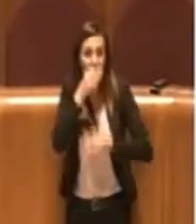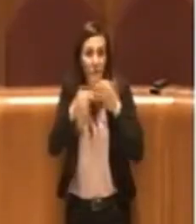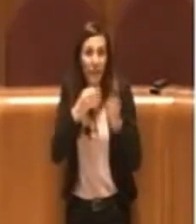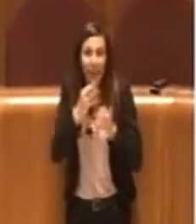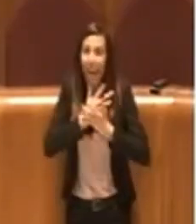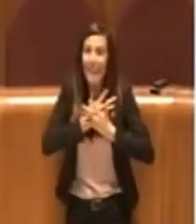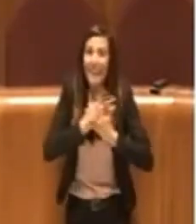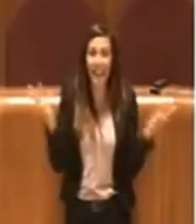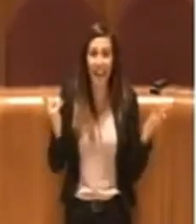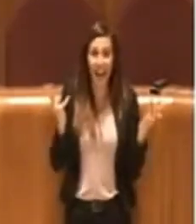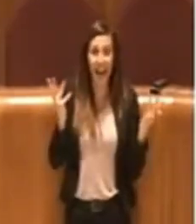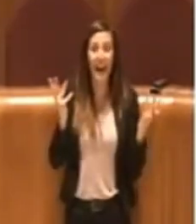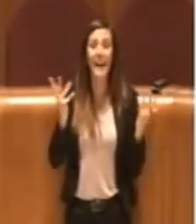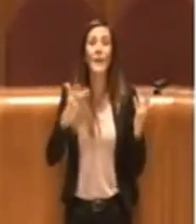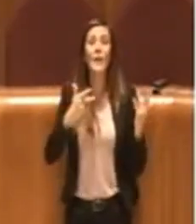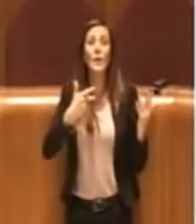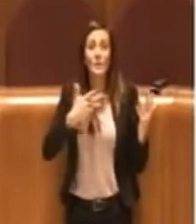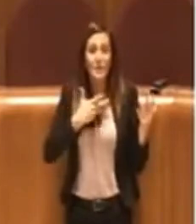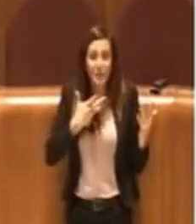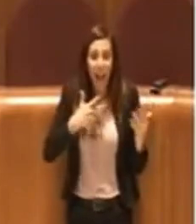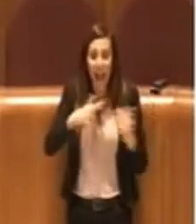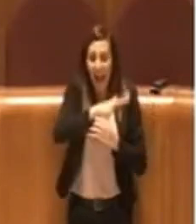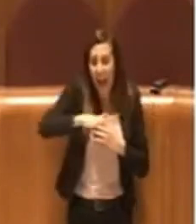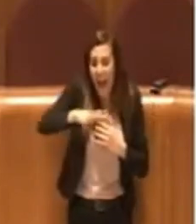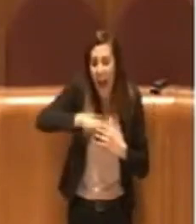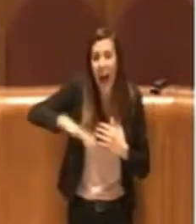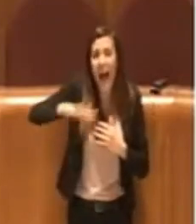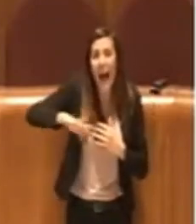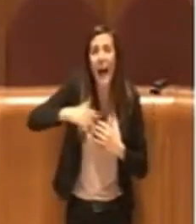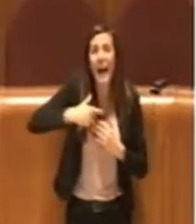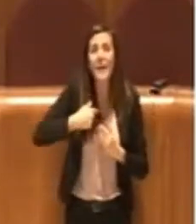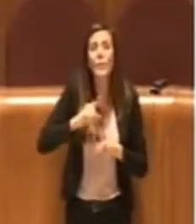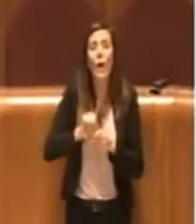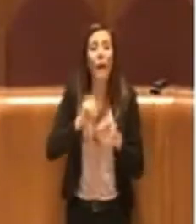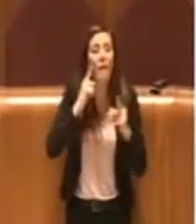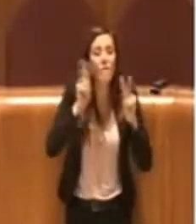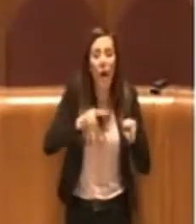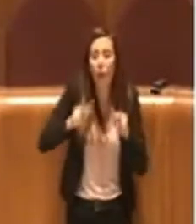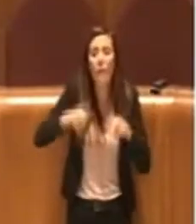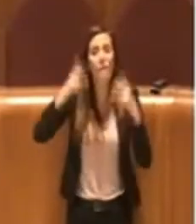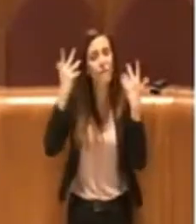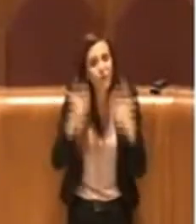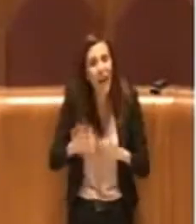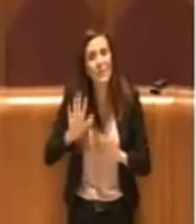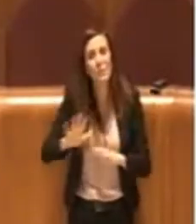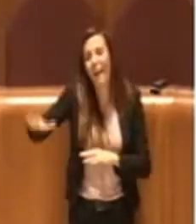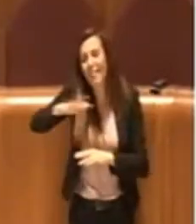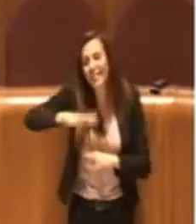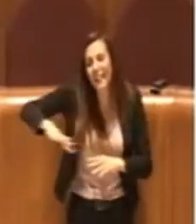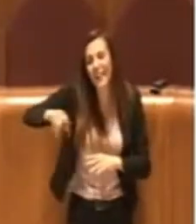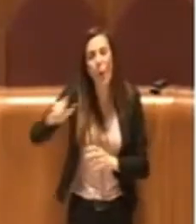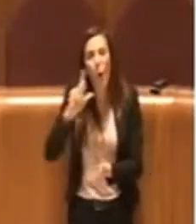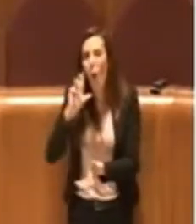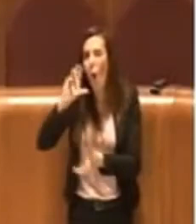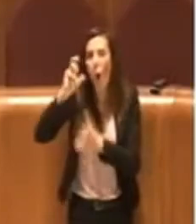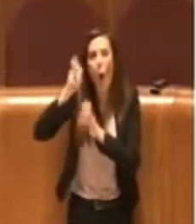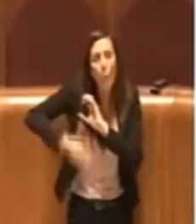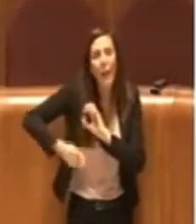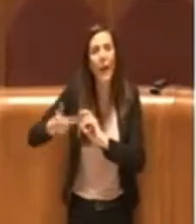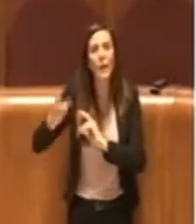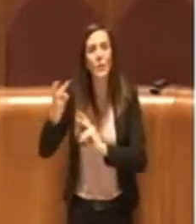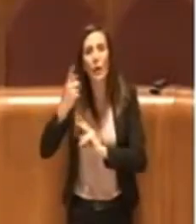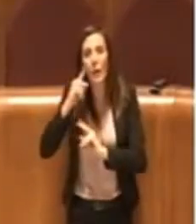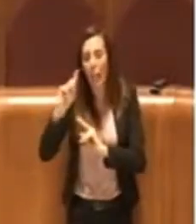bene, che sono state vagliate anche altre aree, ma quel territorio è particolarmente complesso. Dover trovare un'area che